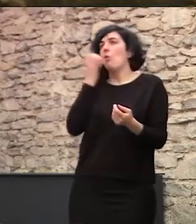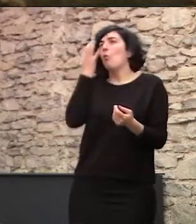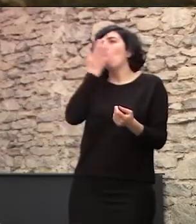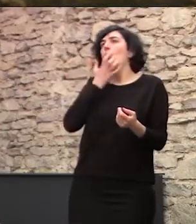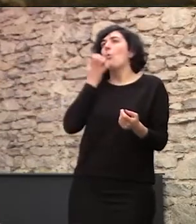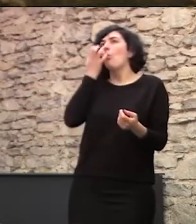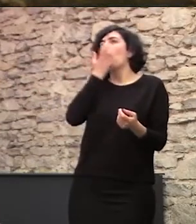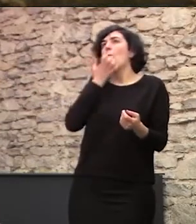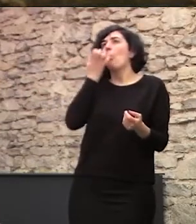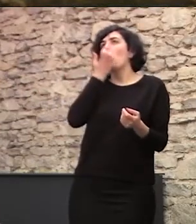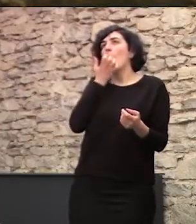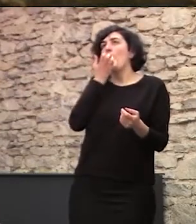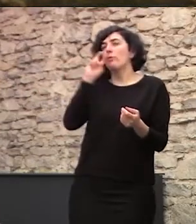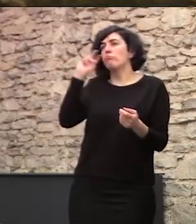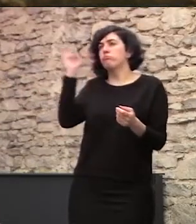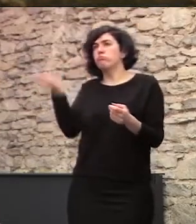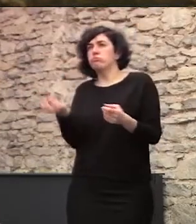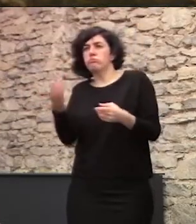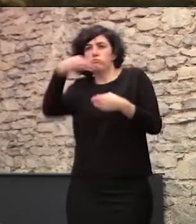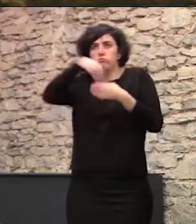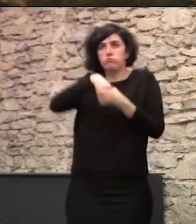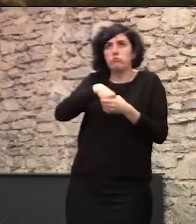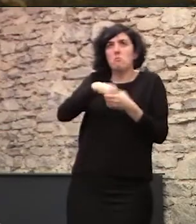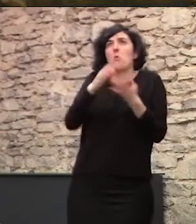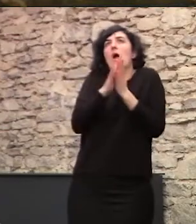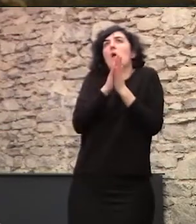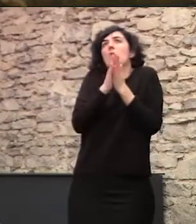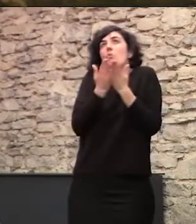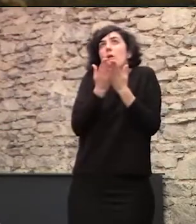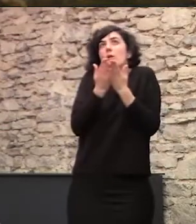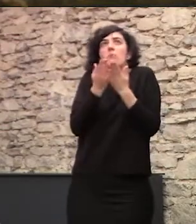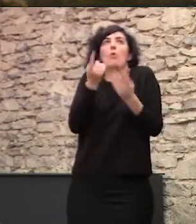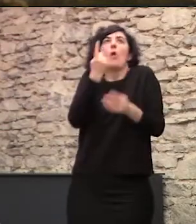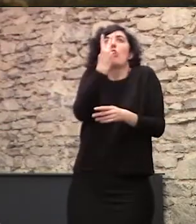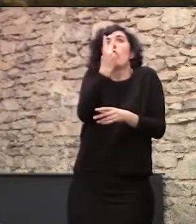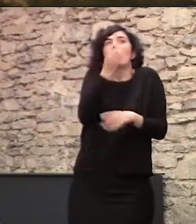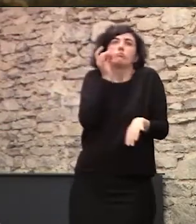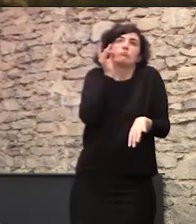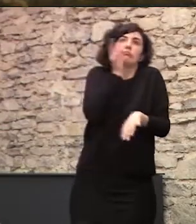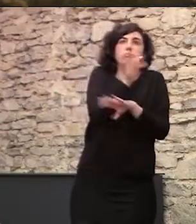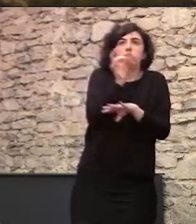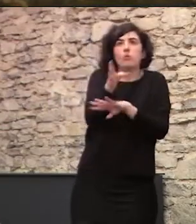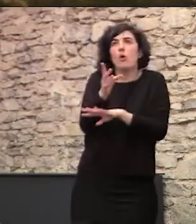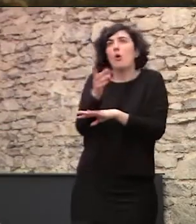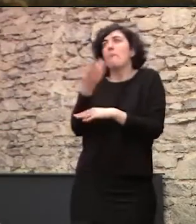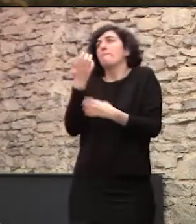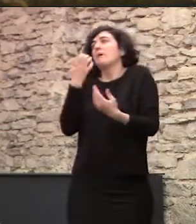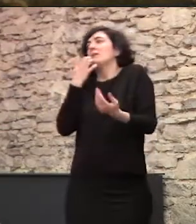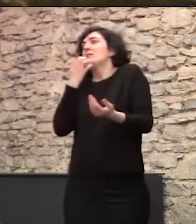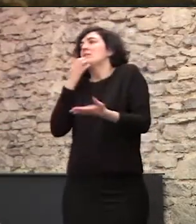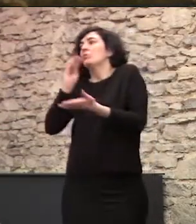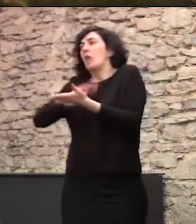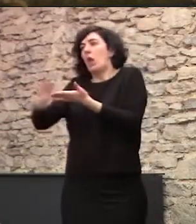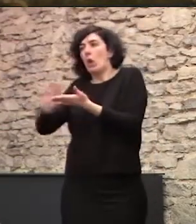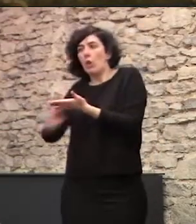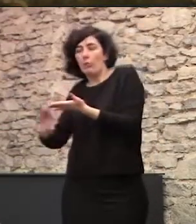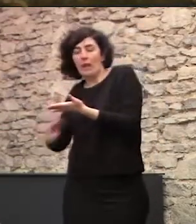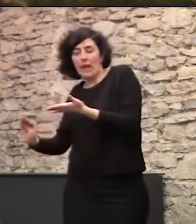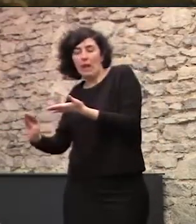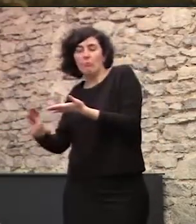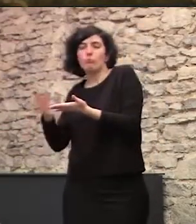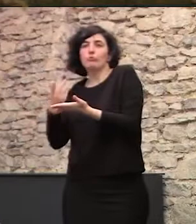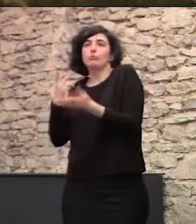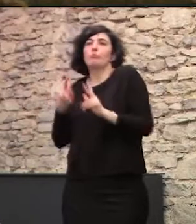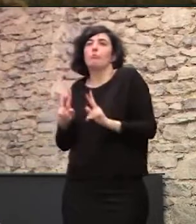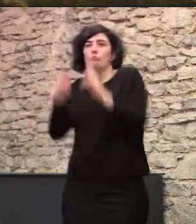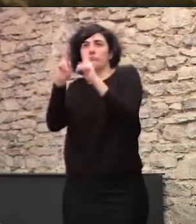baldin bada, ba, igual, bidaltzen zu ipuin bat edo bi ipuin edo lako zerbait eta novela bat baldin bada, ba, pasarte bat. Oso pasarte oso